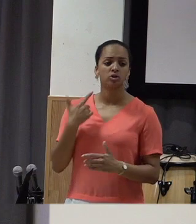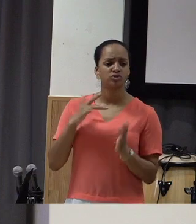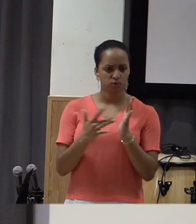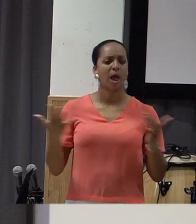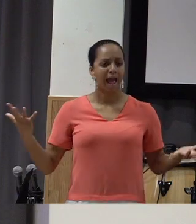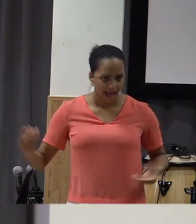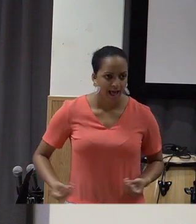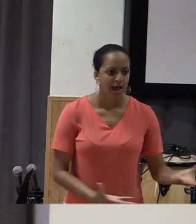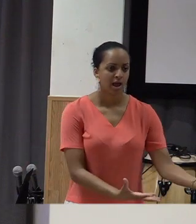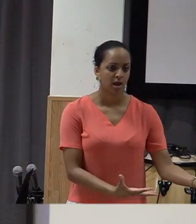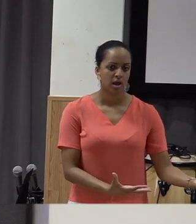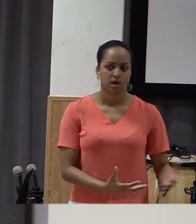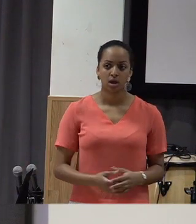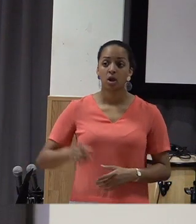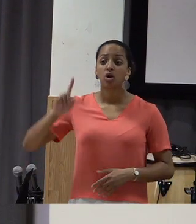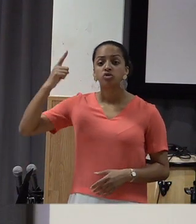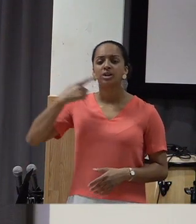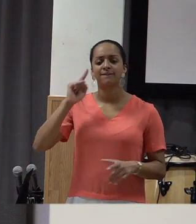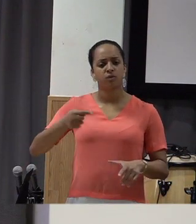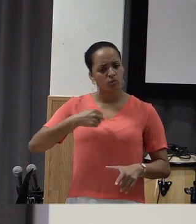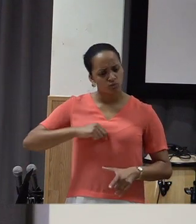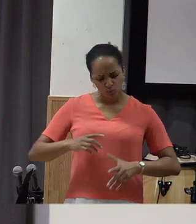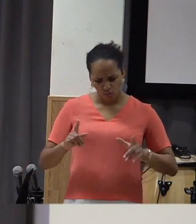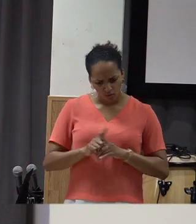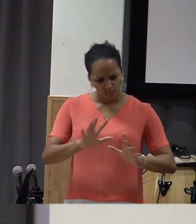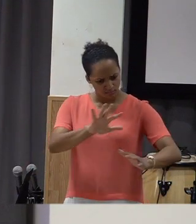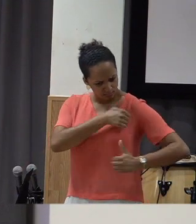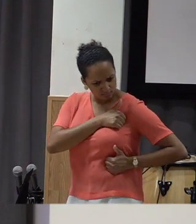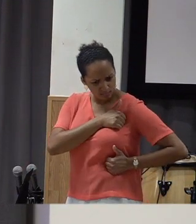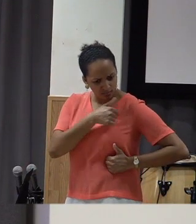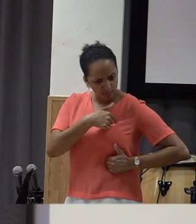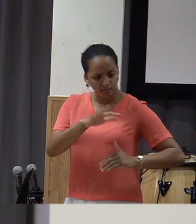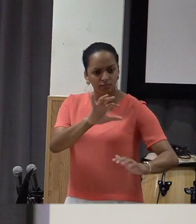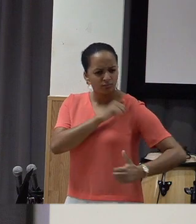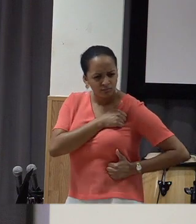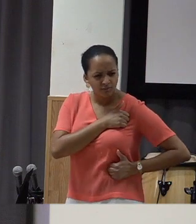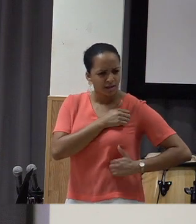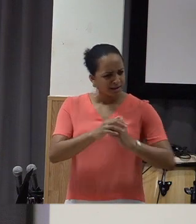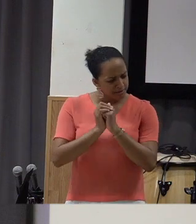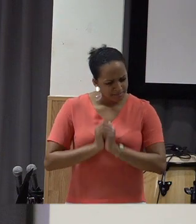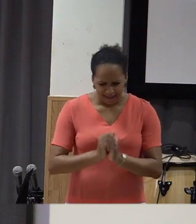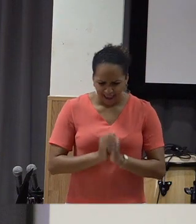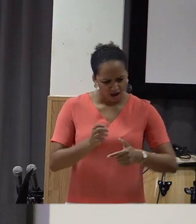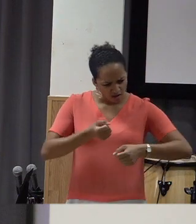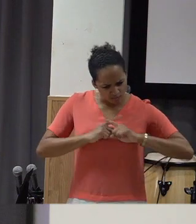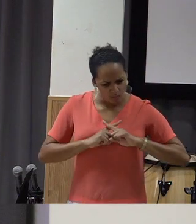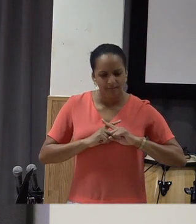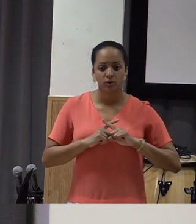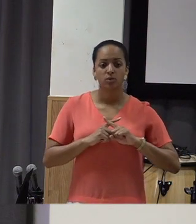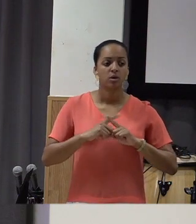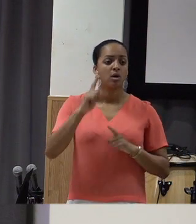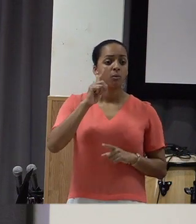Dieu réclame de nous, frères et sœurs, de la fermeté. De la fermeté dans vos convictions et dans vos prières, parce que